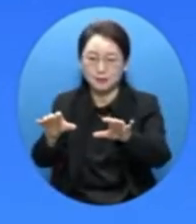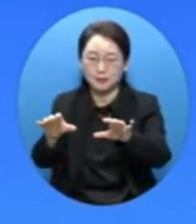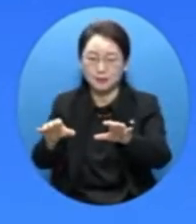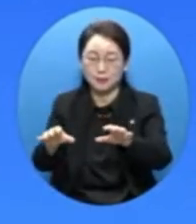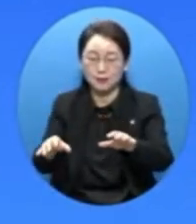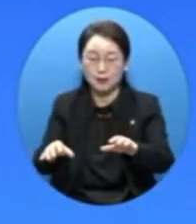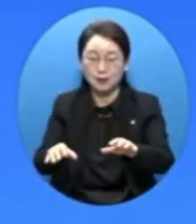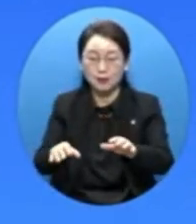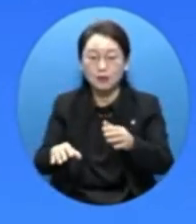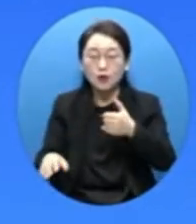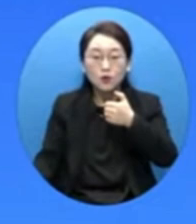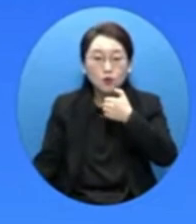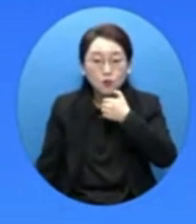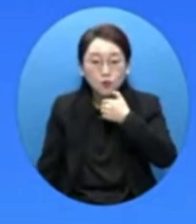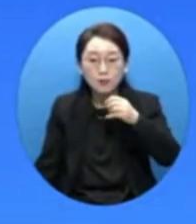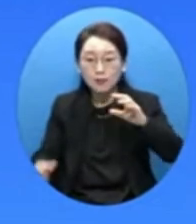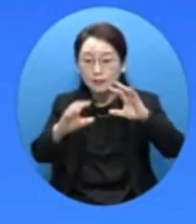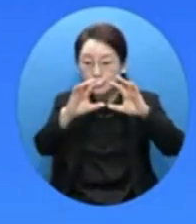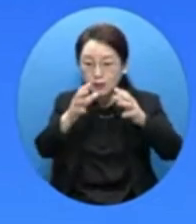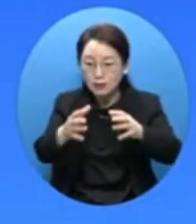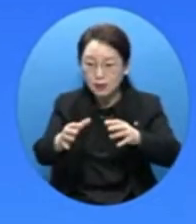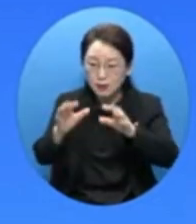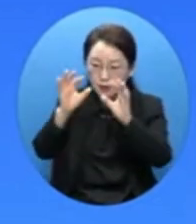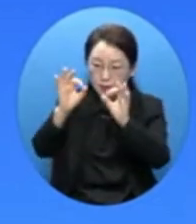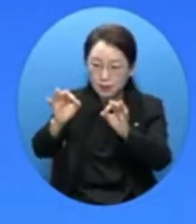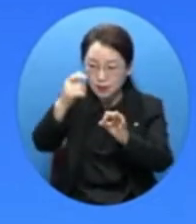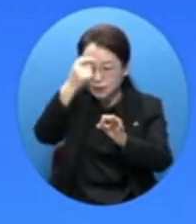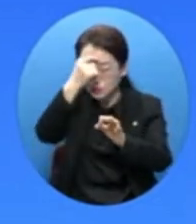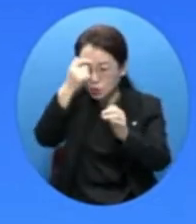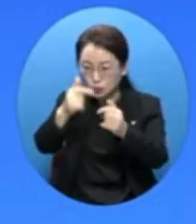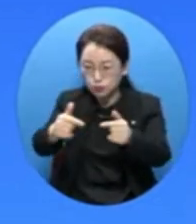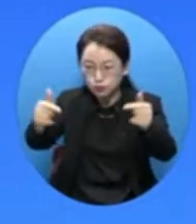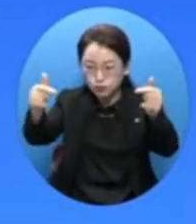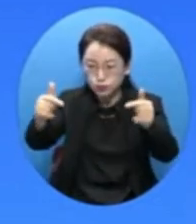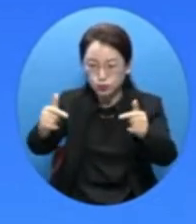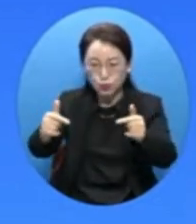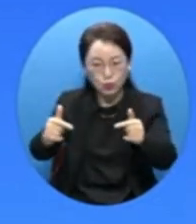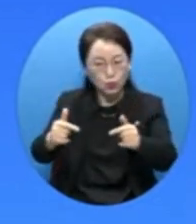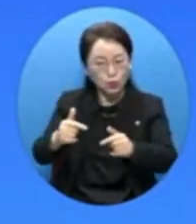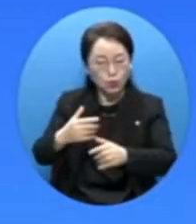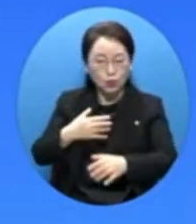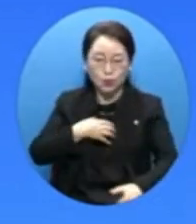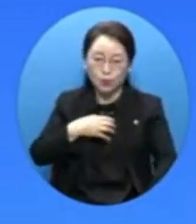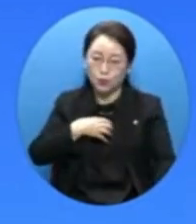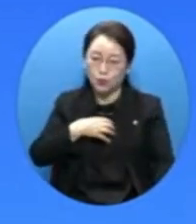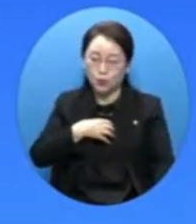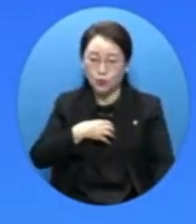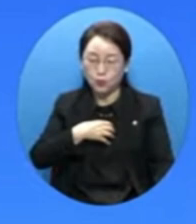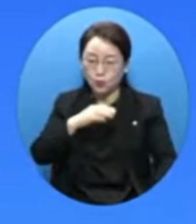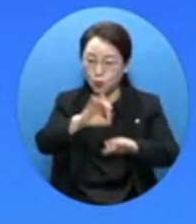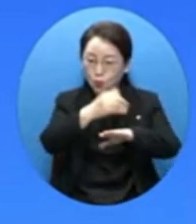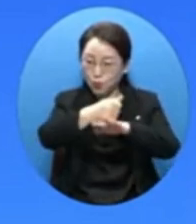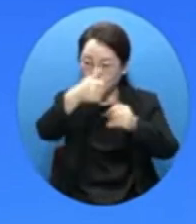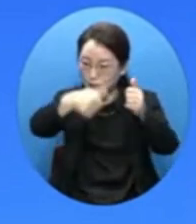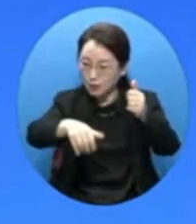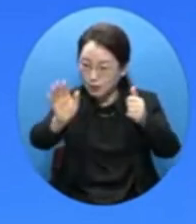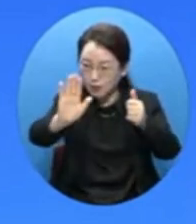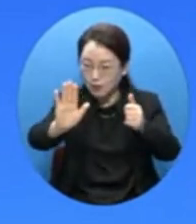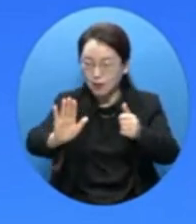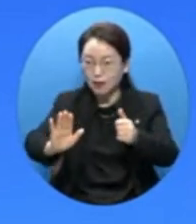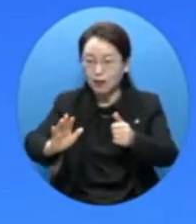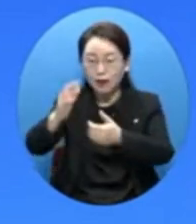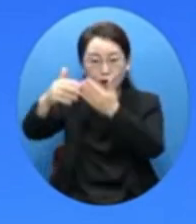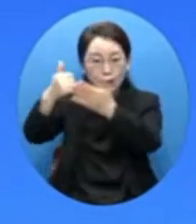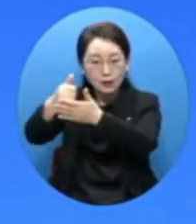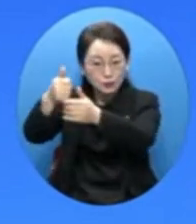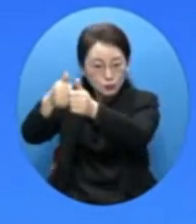로마 제국이 이 기독교 부흥운동에 대해서 위협을 느끼게 됐습니다. 황제를 섬기지 않고 자기들이 하나님을